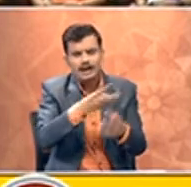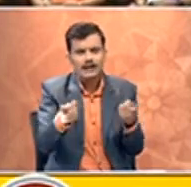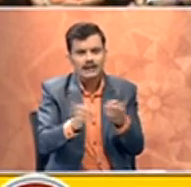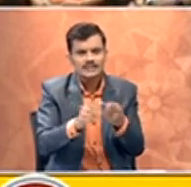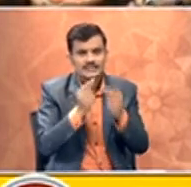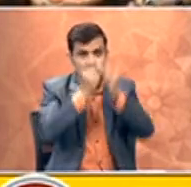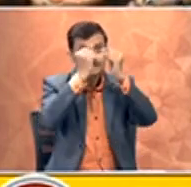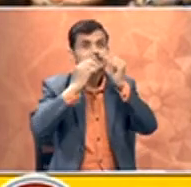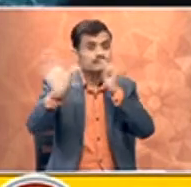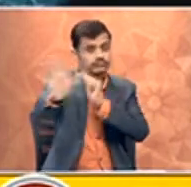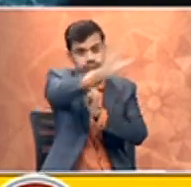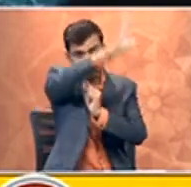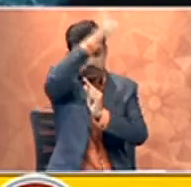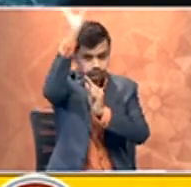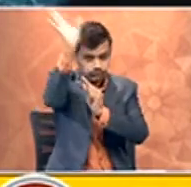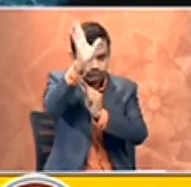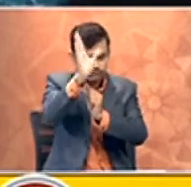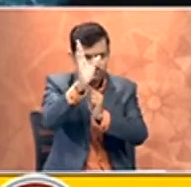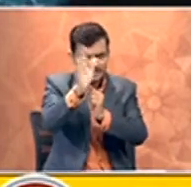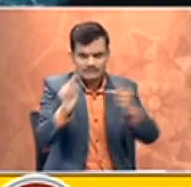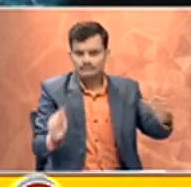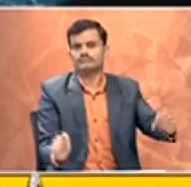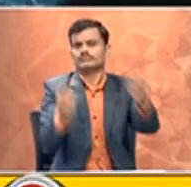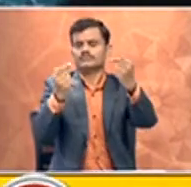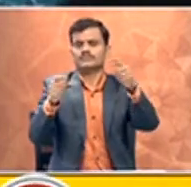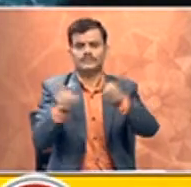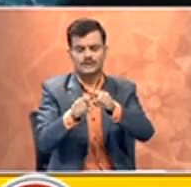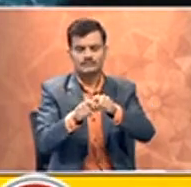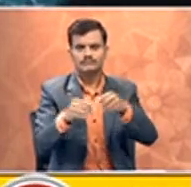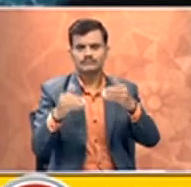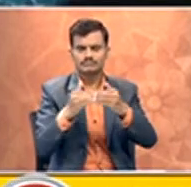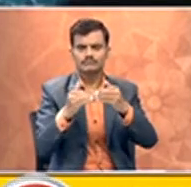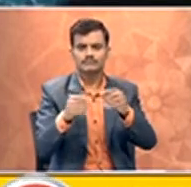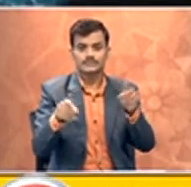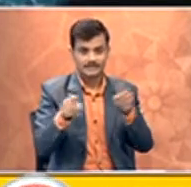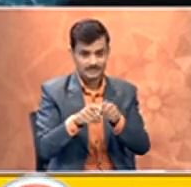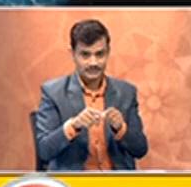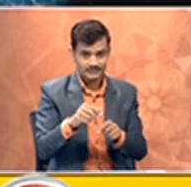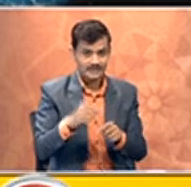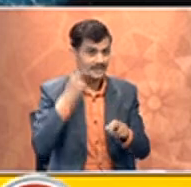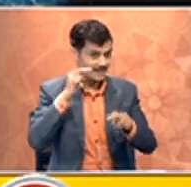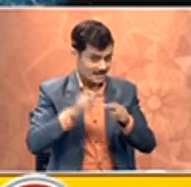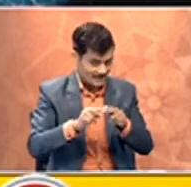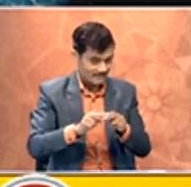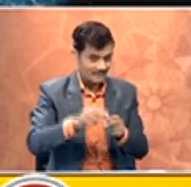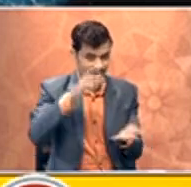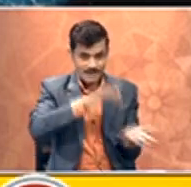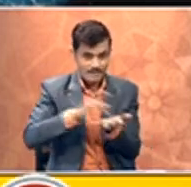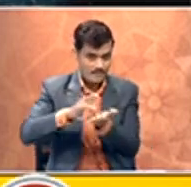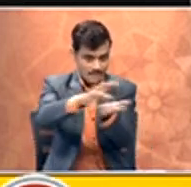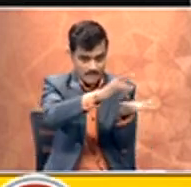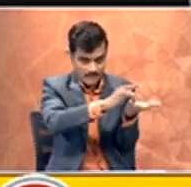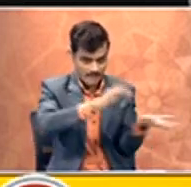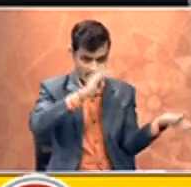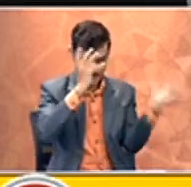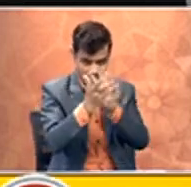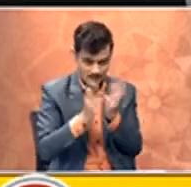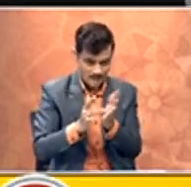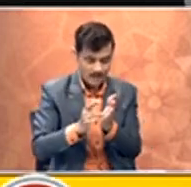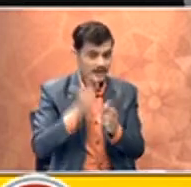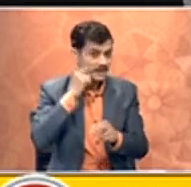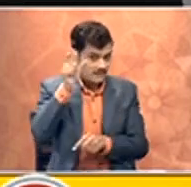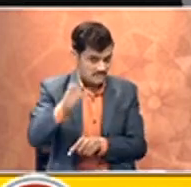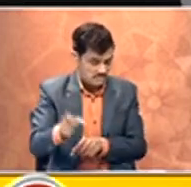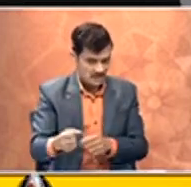अंतरिक्ष को भी चुनौती दे रही हैं। किसी देश की बेटियां जब इतनी आकांक्षी